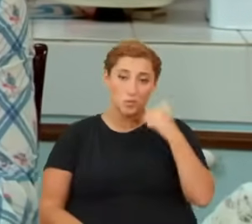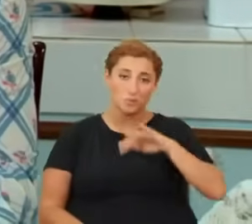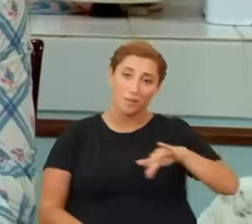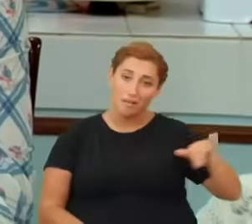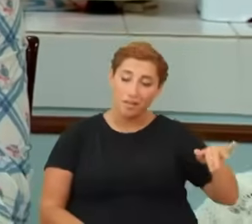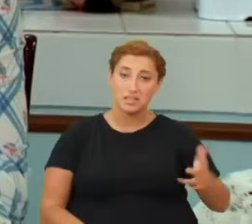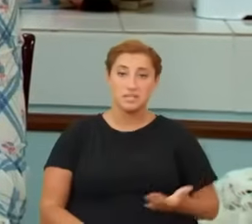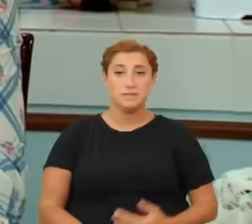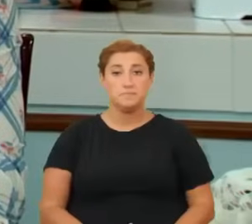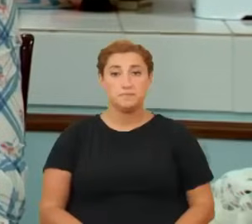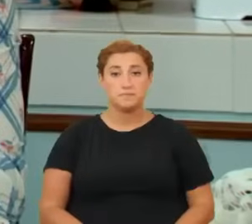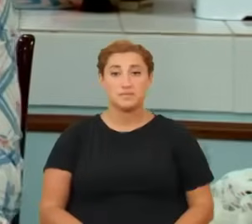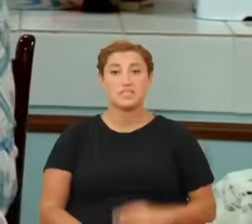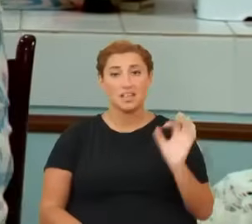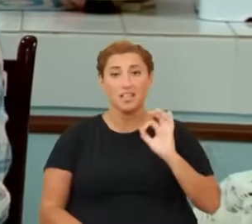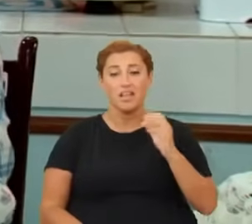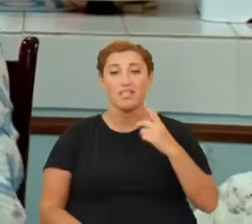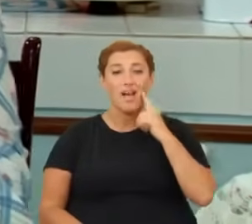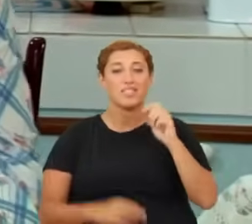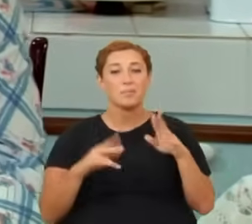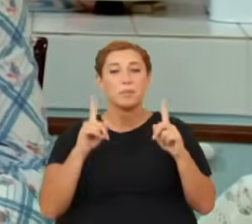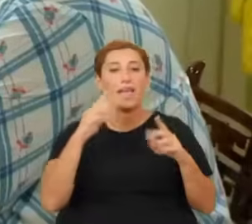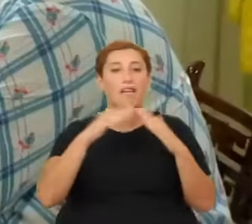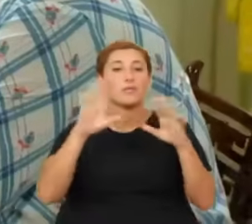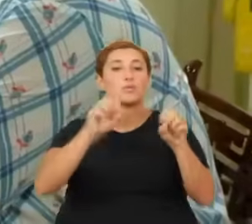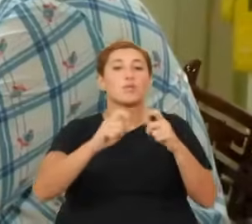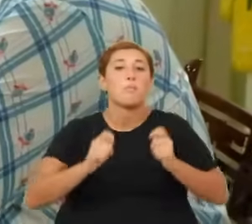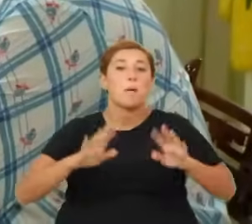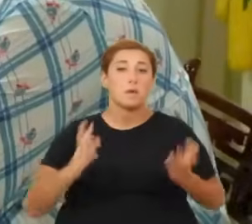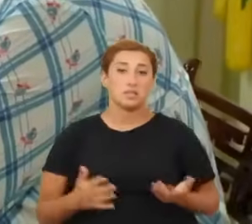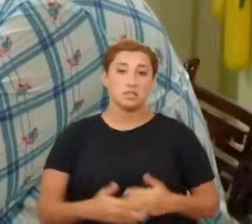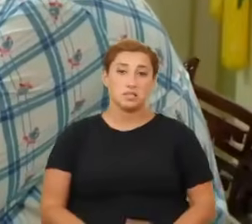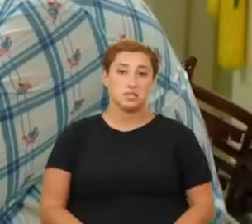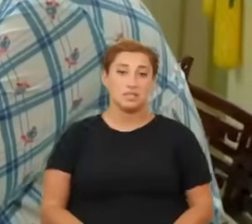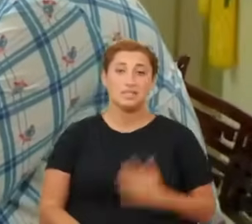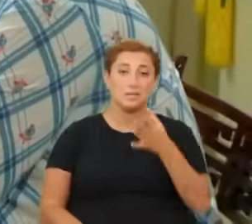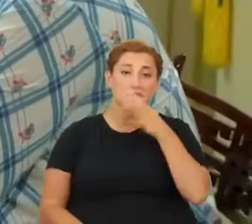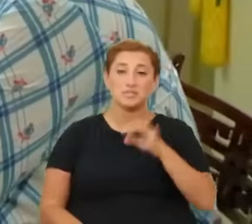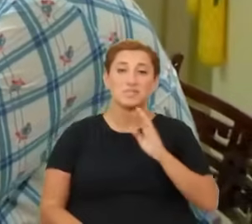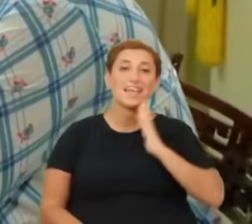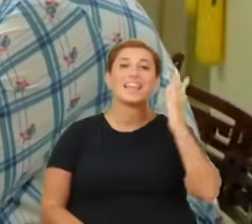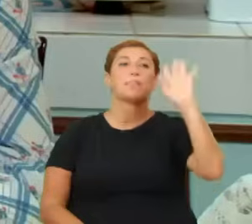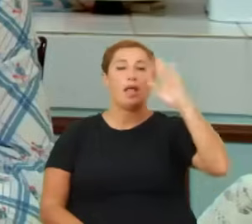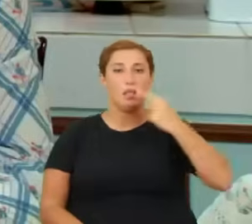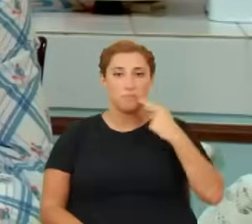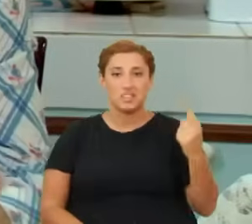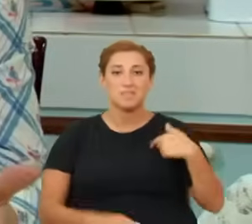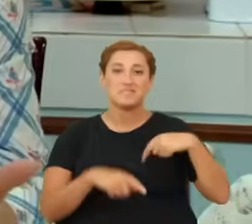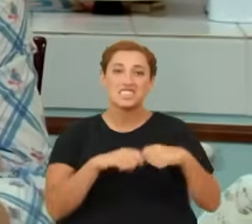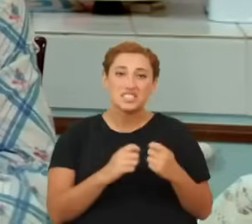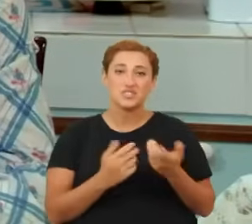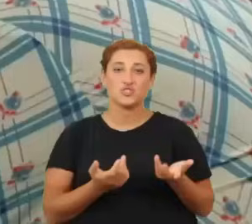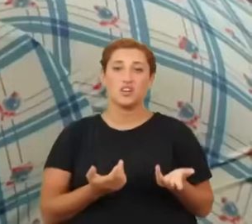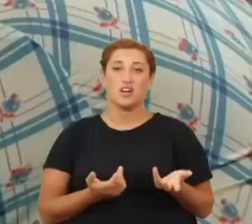yandan. Zaten adam akıllı bir ev tutamadık. Ne bileyim, şimdi gitmeyelim diyeceğim.